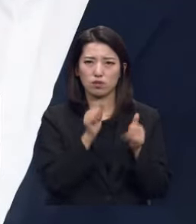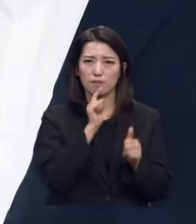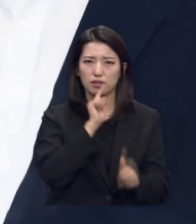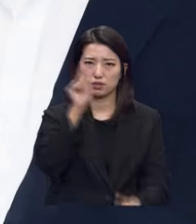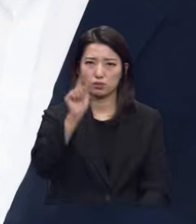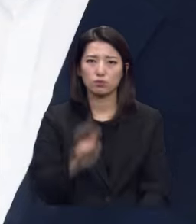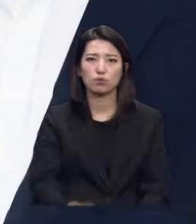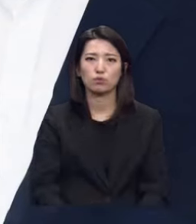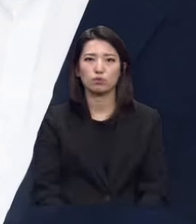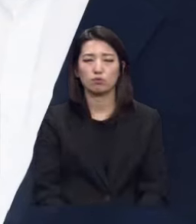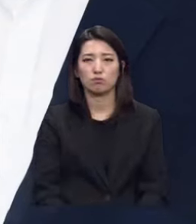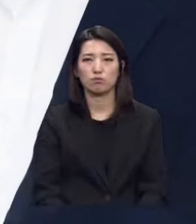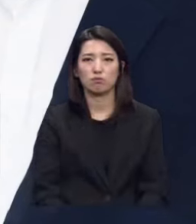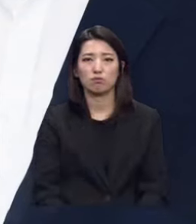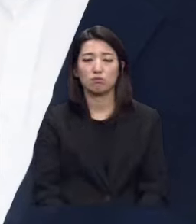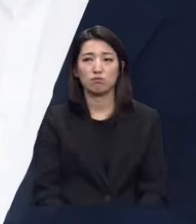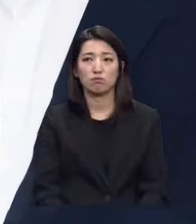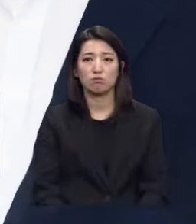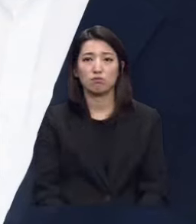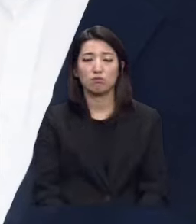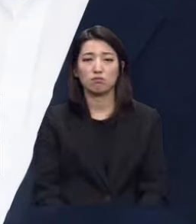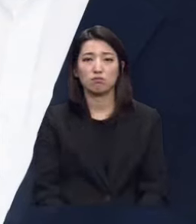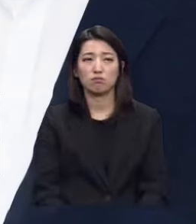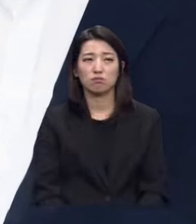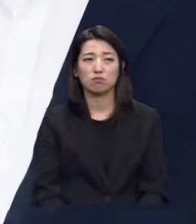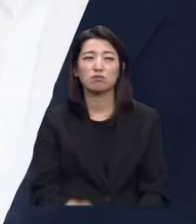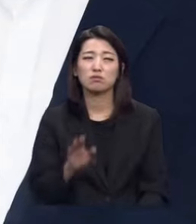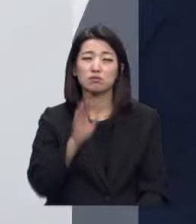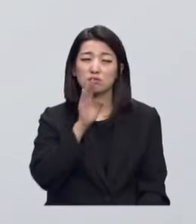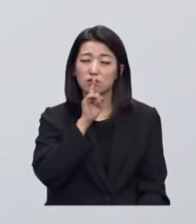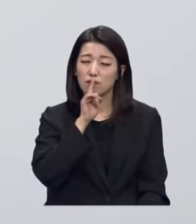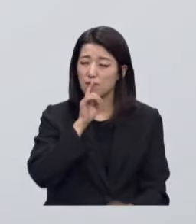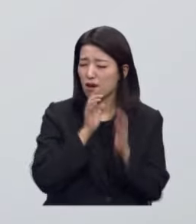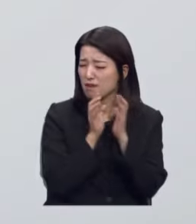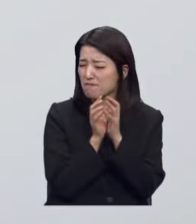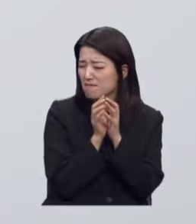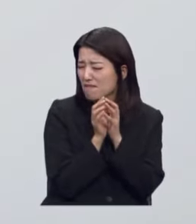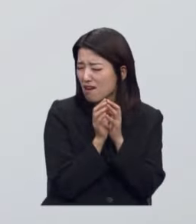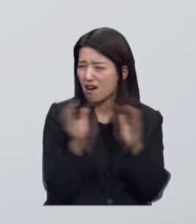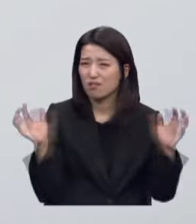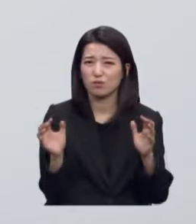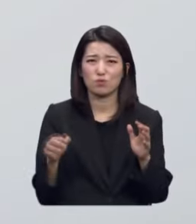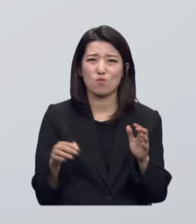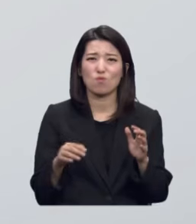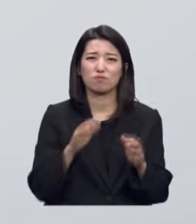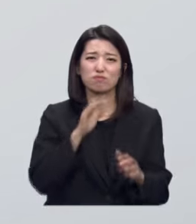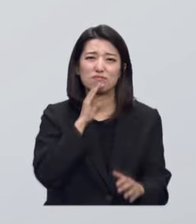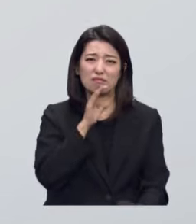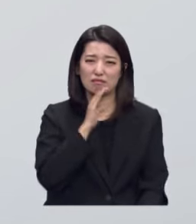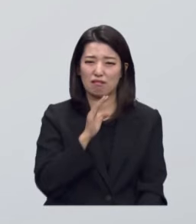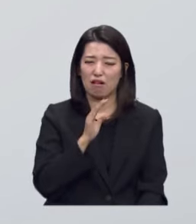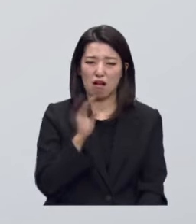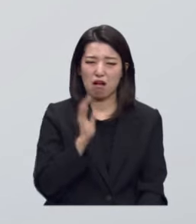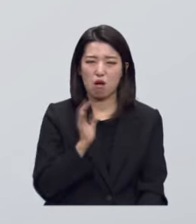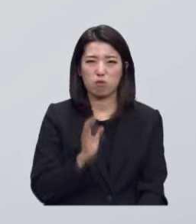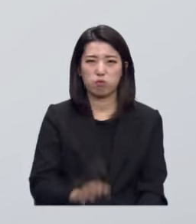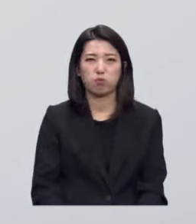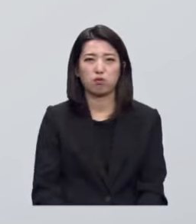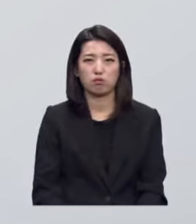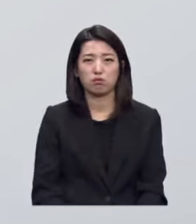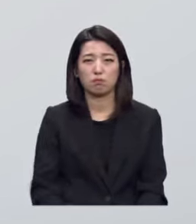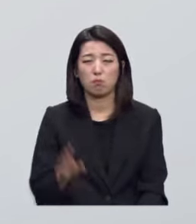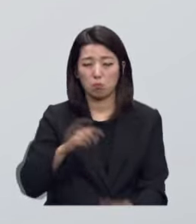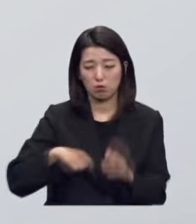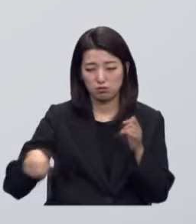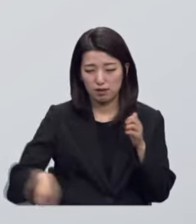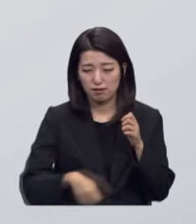건데 이거 사실 그 뭐 얘기 하면 길잖아요 이거 얼마나 그때 시크를 법 했어요 난리도 아니었는데 그때에 첼리스트가 남자